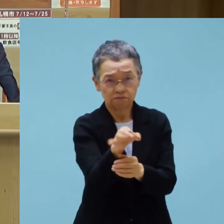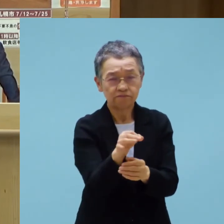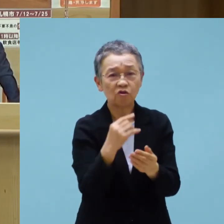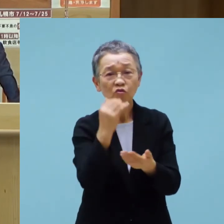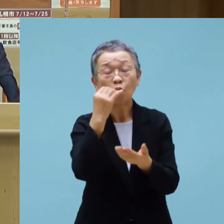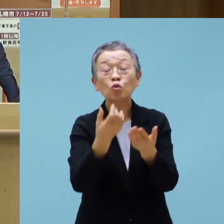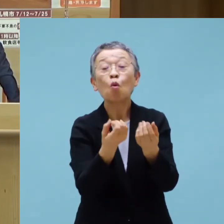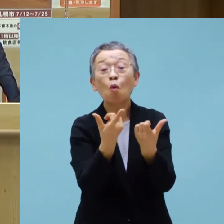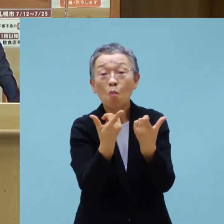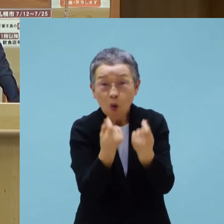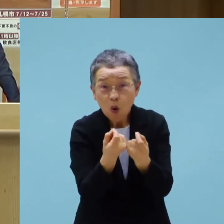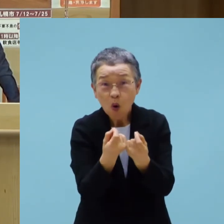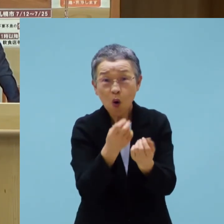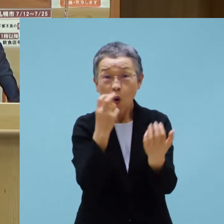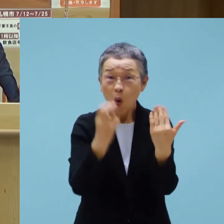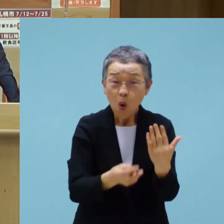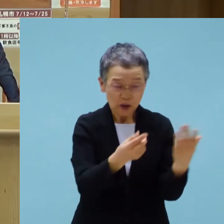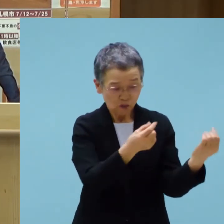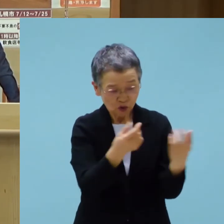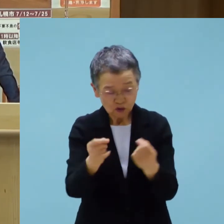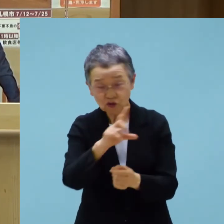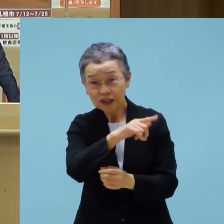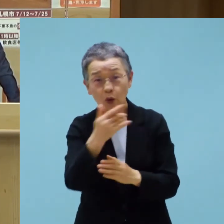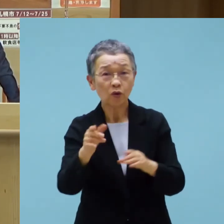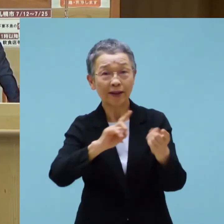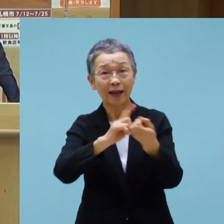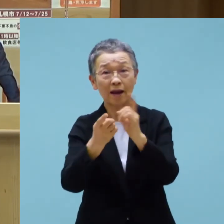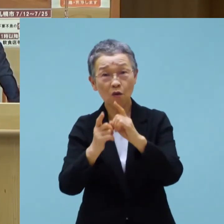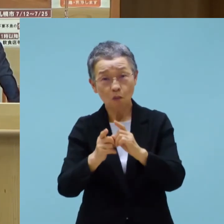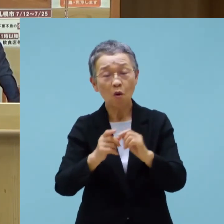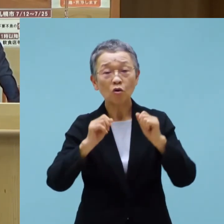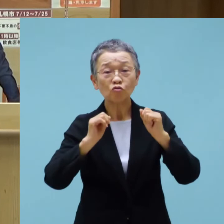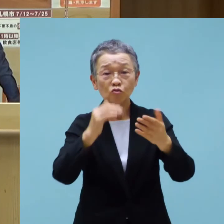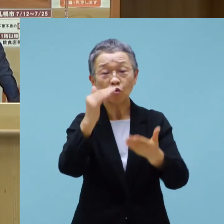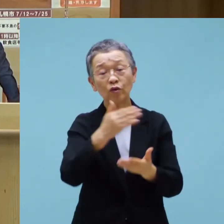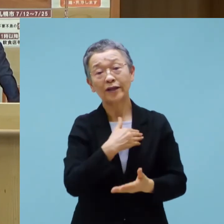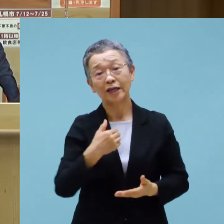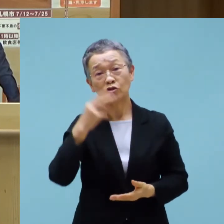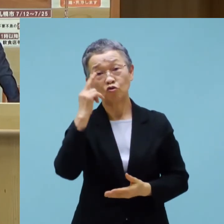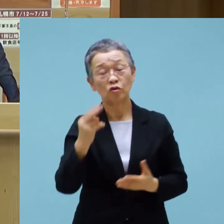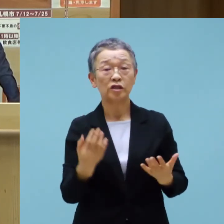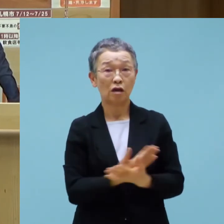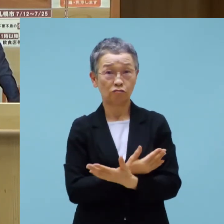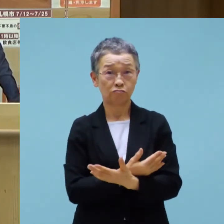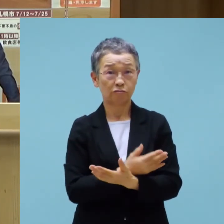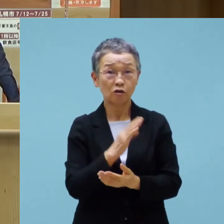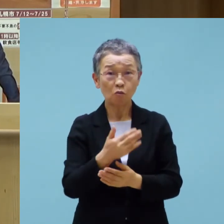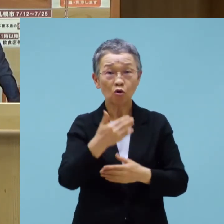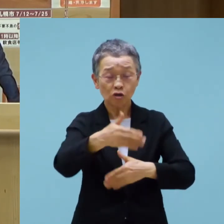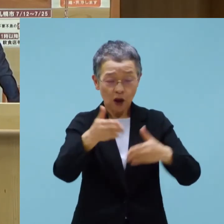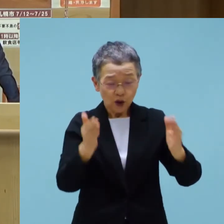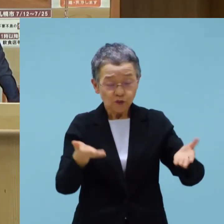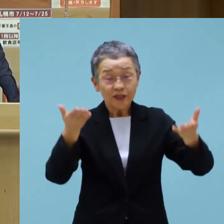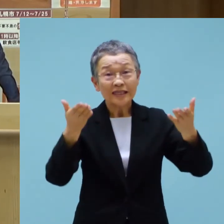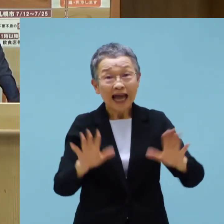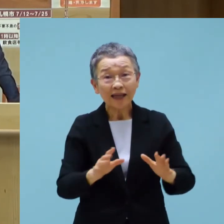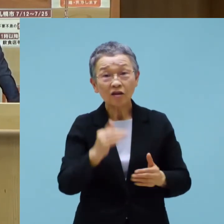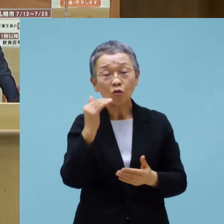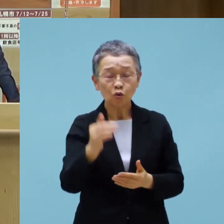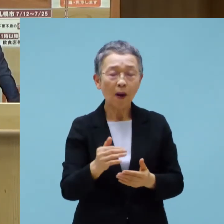んな対応が取ることができるようになりますけども、そういった枠組みにないときにはそういったことが当然でき